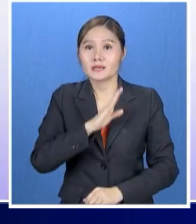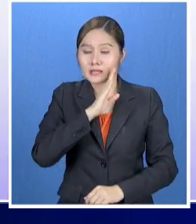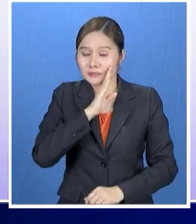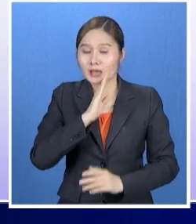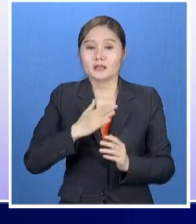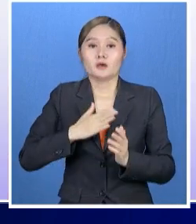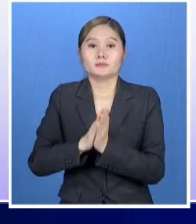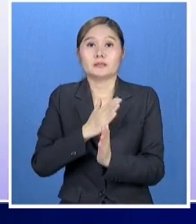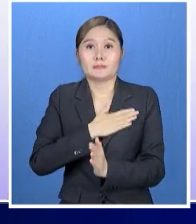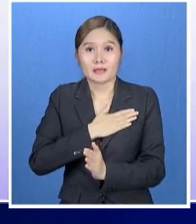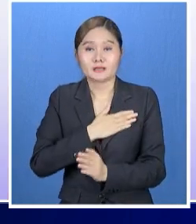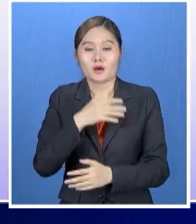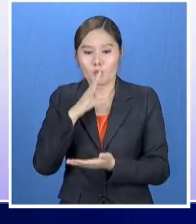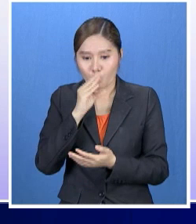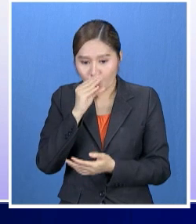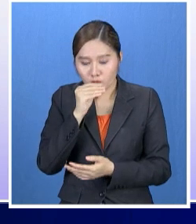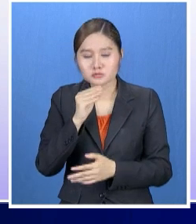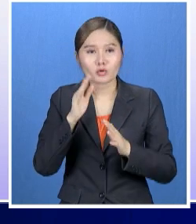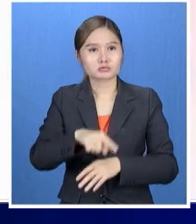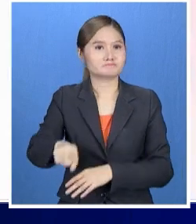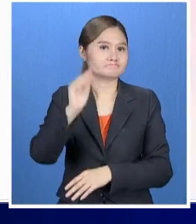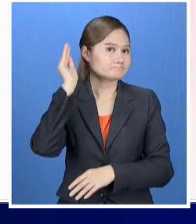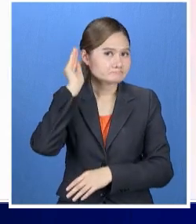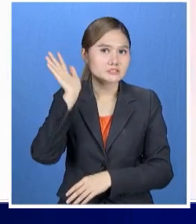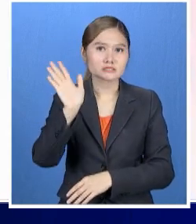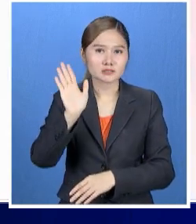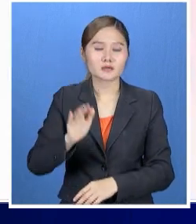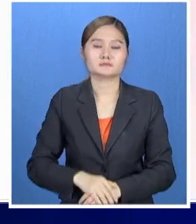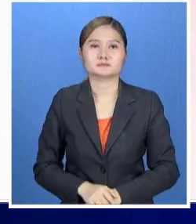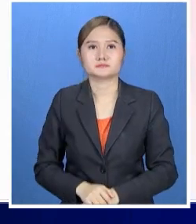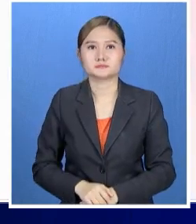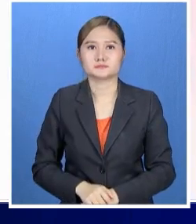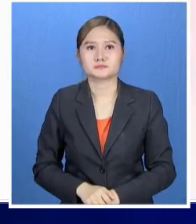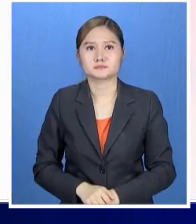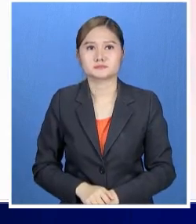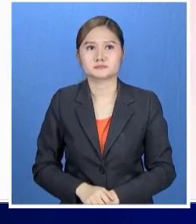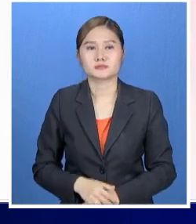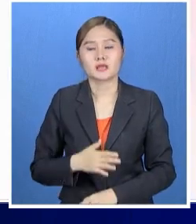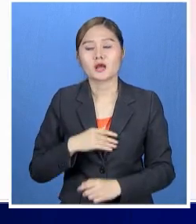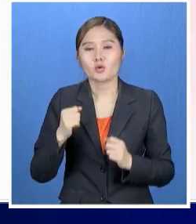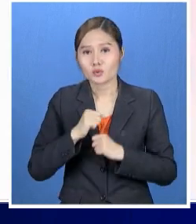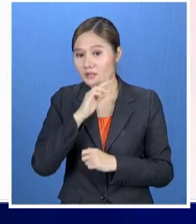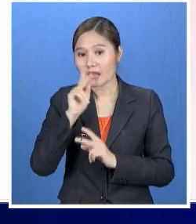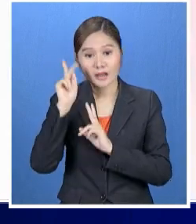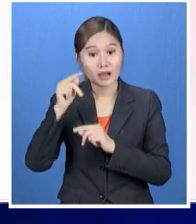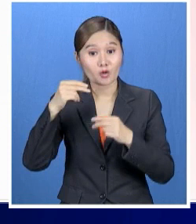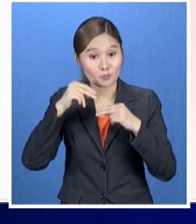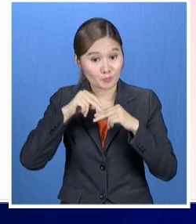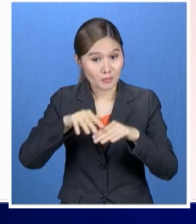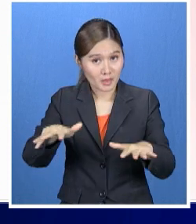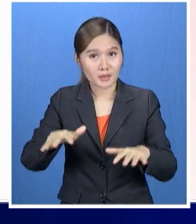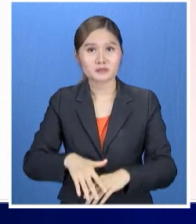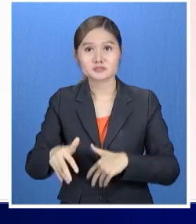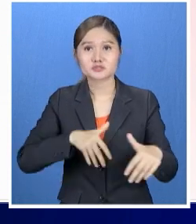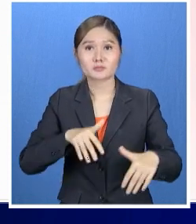ท่านเป็นพระแบบนี้แล้วพูดไปเนี่ยคนก็จะไม่เชื ่ออ ีกประเด็นนึงก็คือว่าท่านเกรงว่าถ้าข่าวออกไปเนี่ย